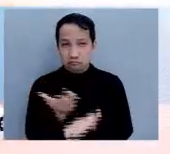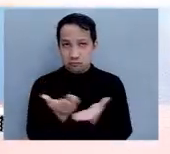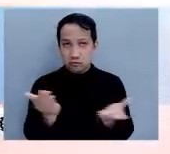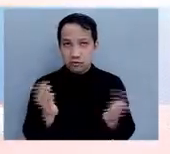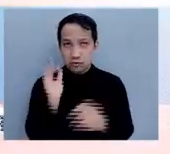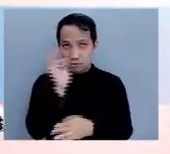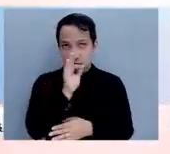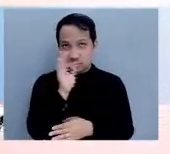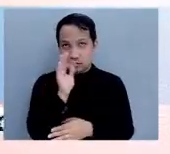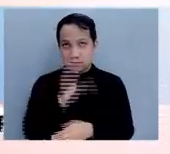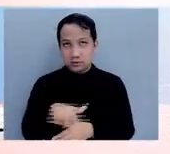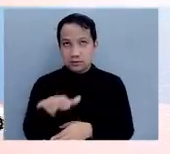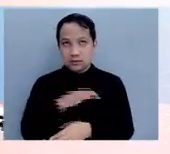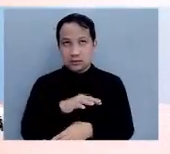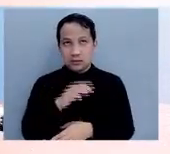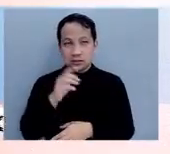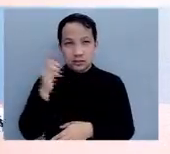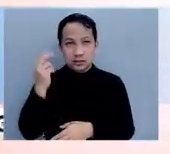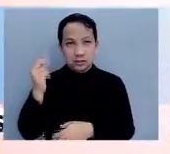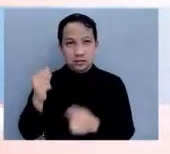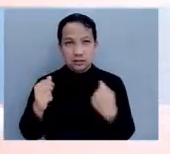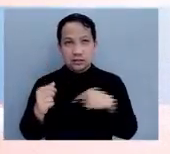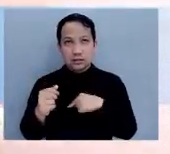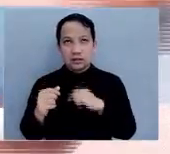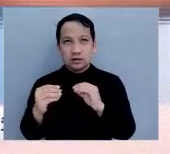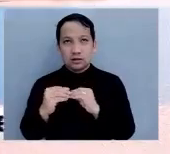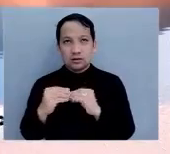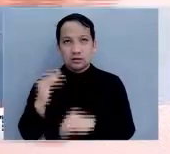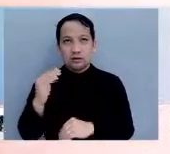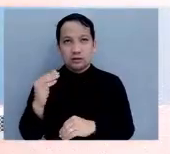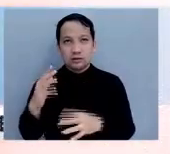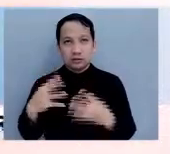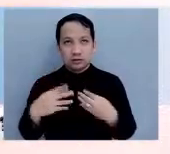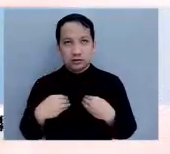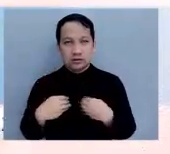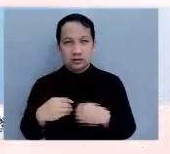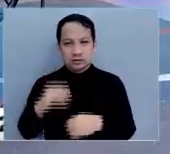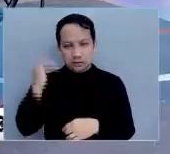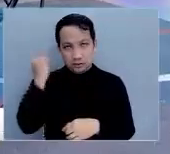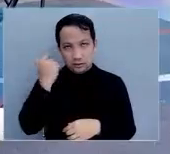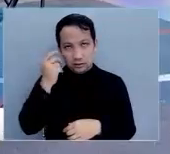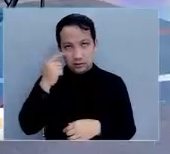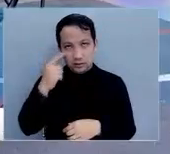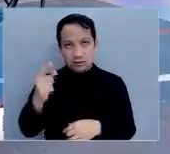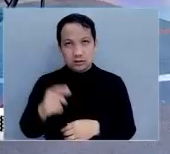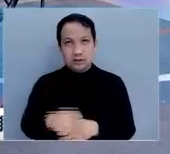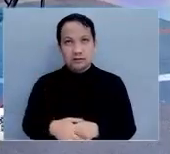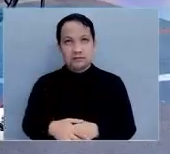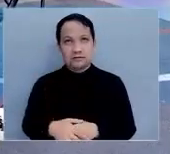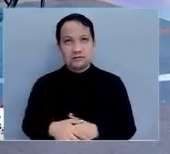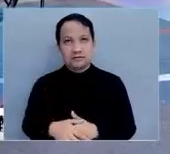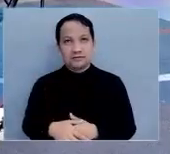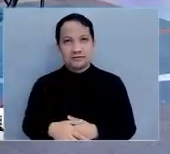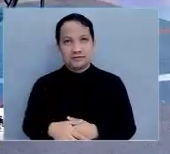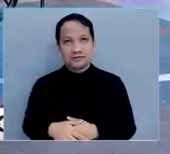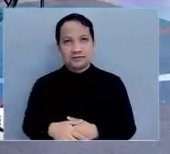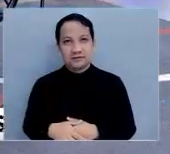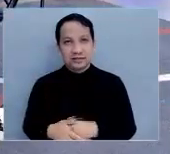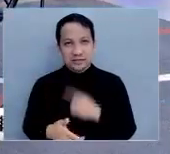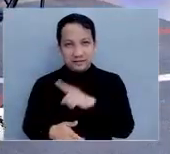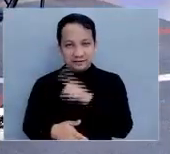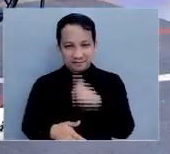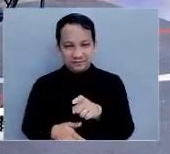mga Pilipino. Alam mo yung mga tita dyan, di ba? Bakit wala ka pang asawa? Tanong ko nga si Justin, nakaka-pressure ba yan sa isang tao kapag lagi kang